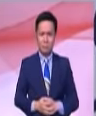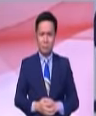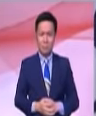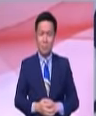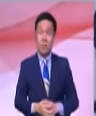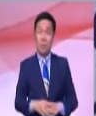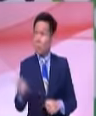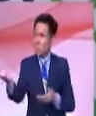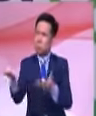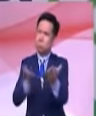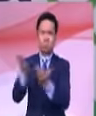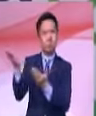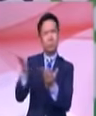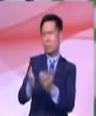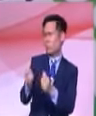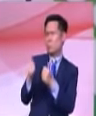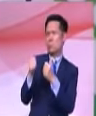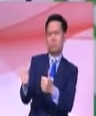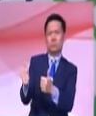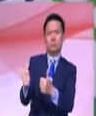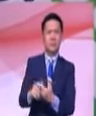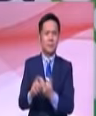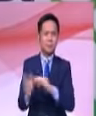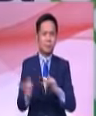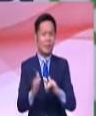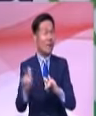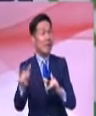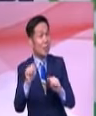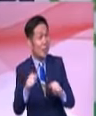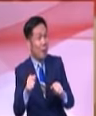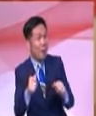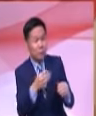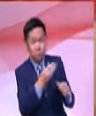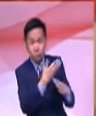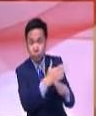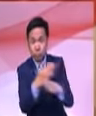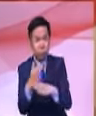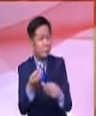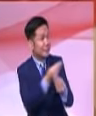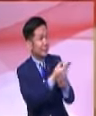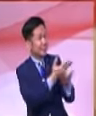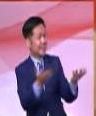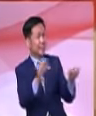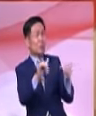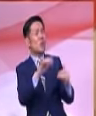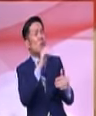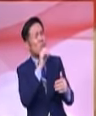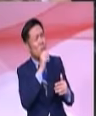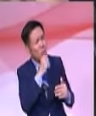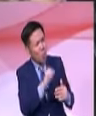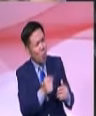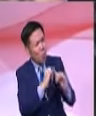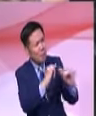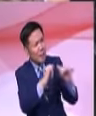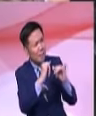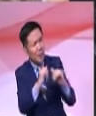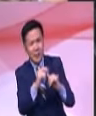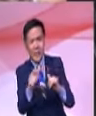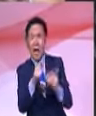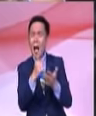Very good service. Apa pesanan kepada rakan-rakan yang lain yang sebaya, yang sama umur?